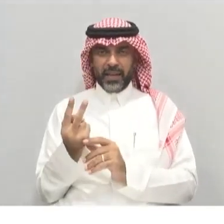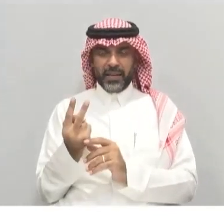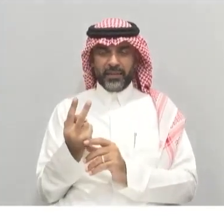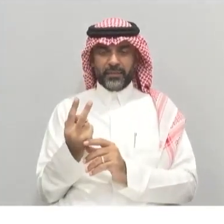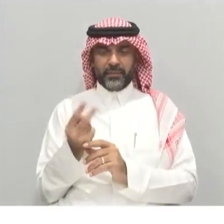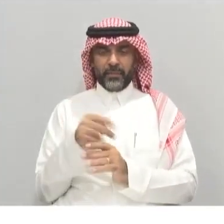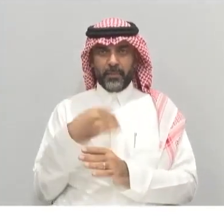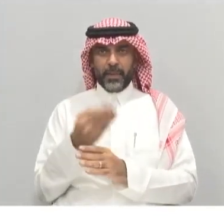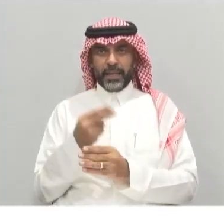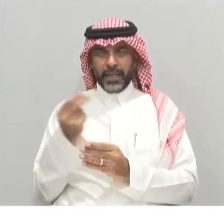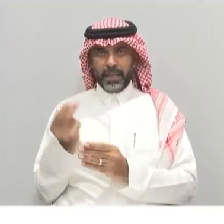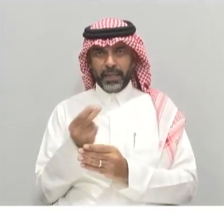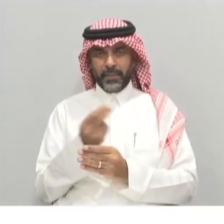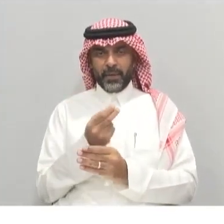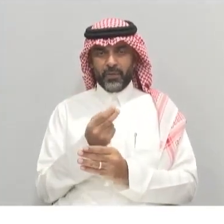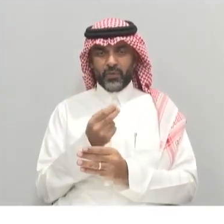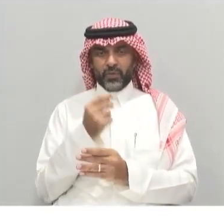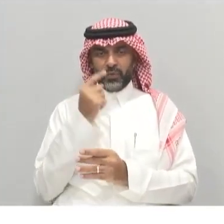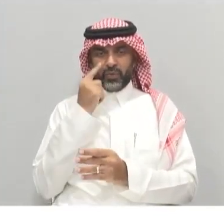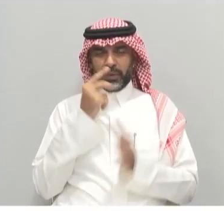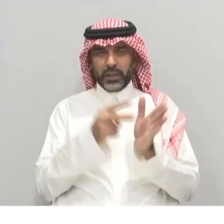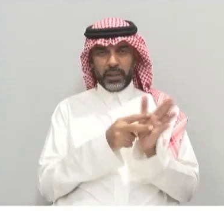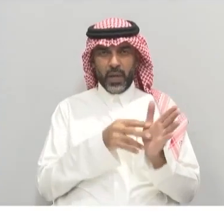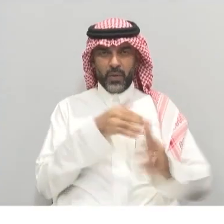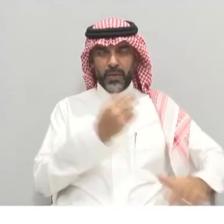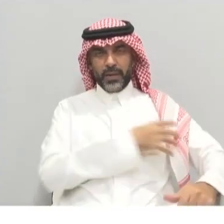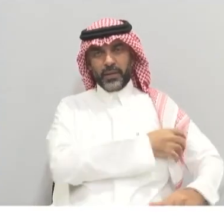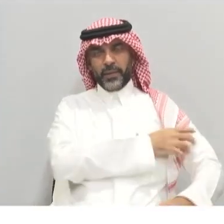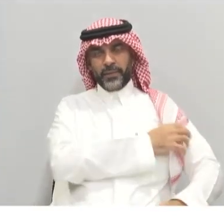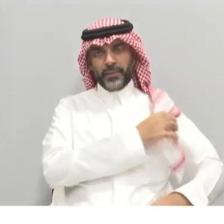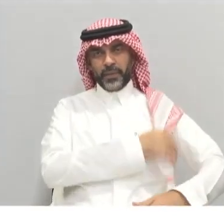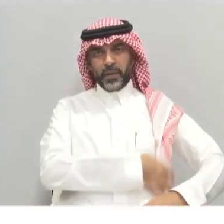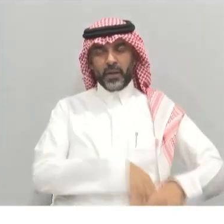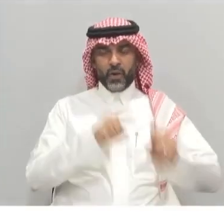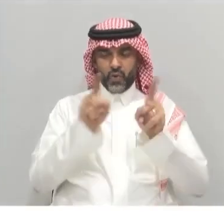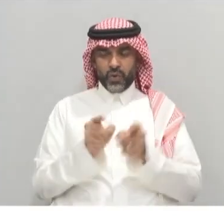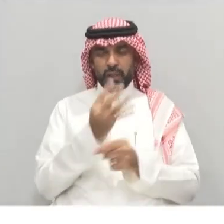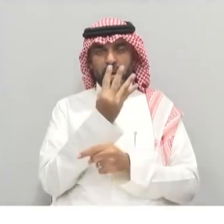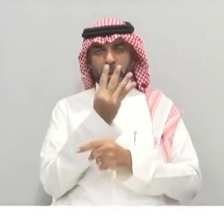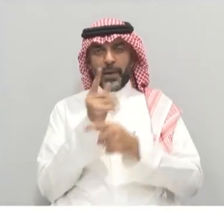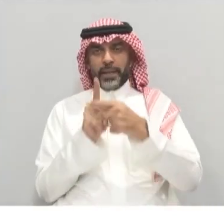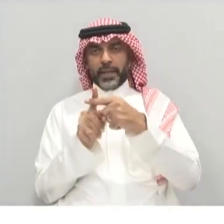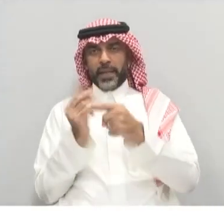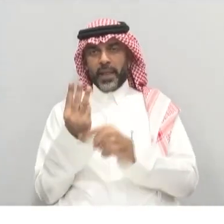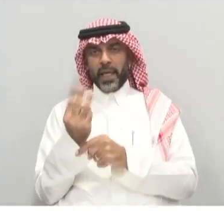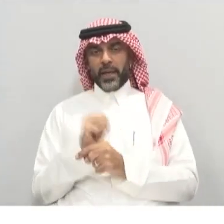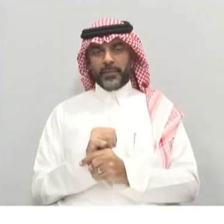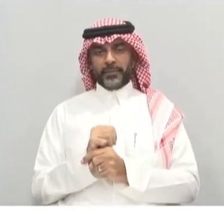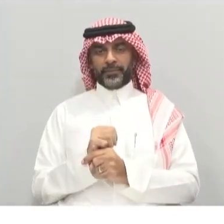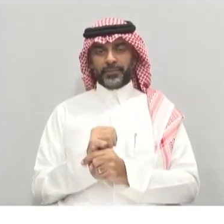كتبنا علامه اليساوي ومن ثم كتبنا العمليه الحسابيه بين قوسين اربعه زائد